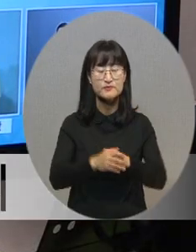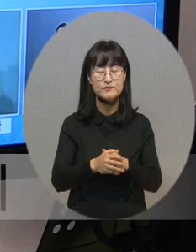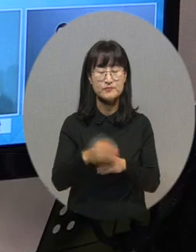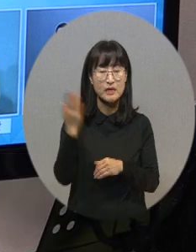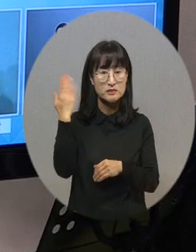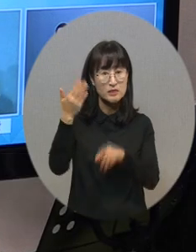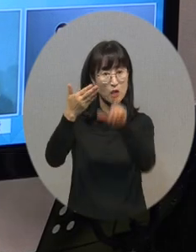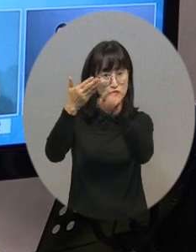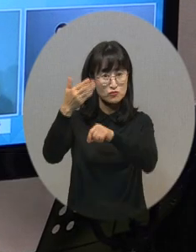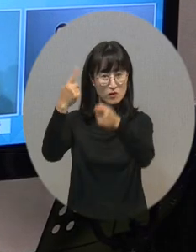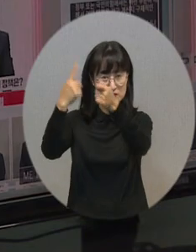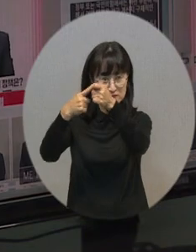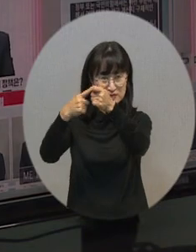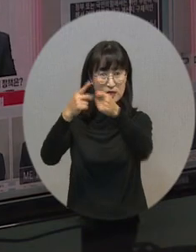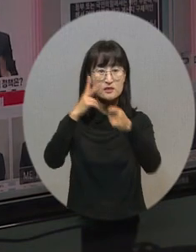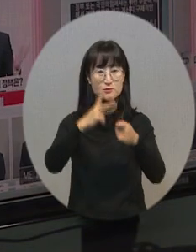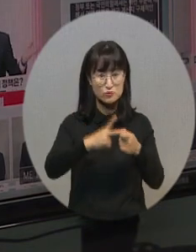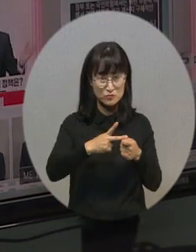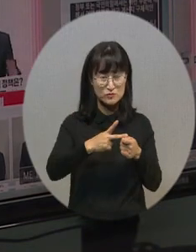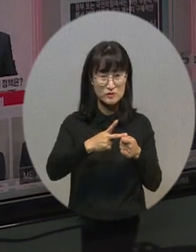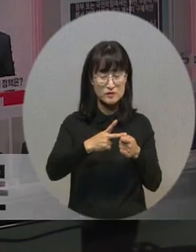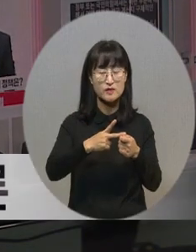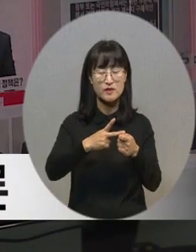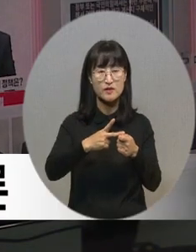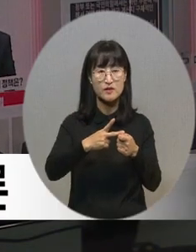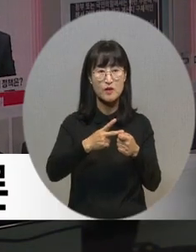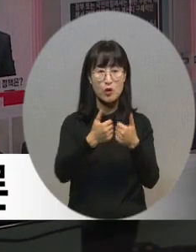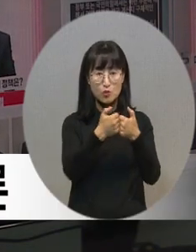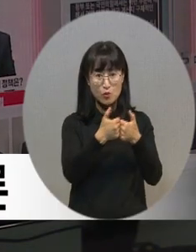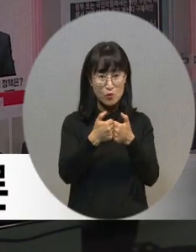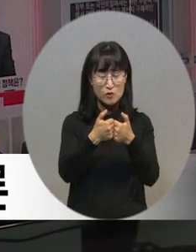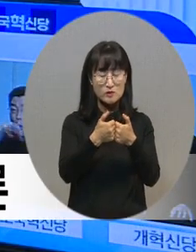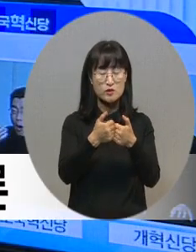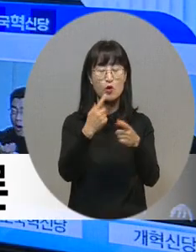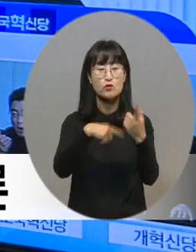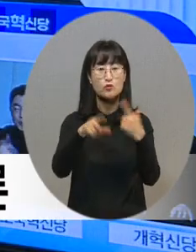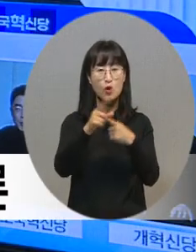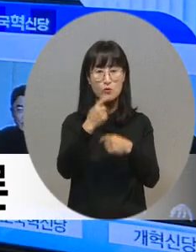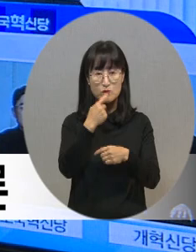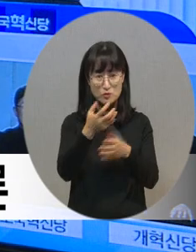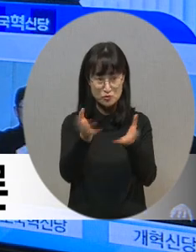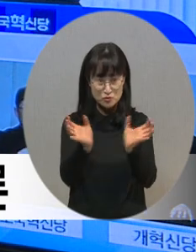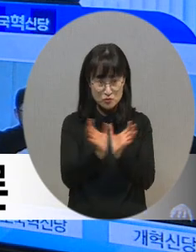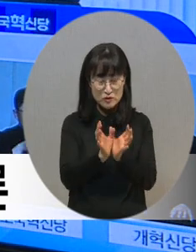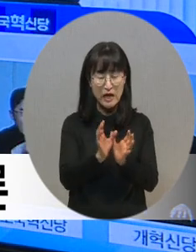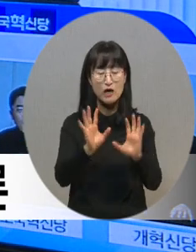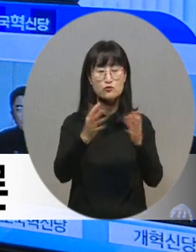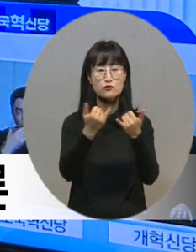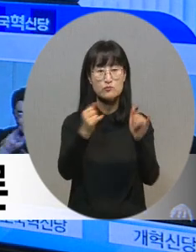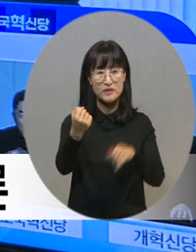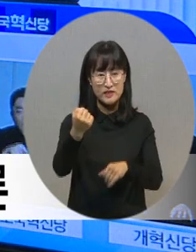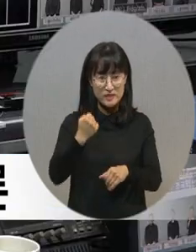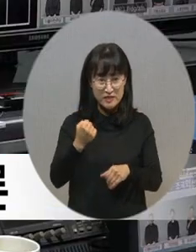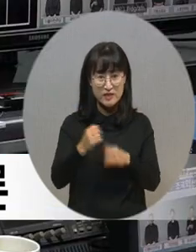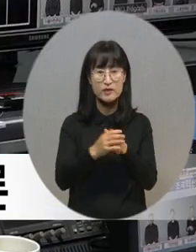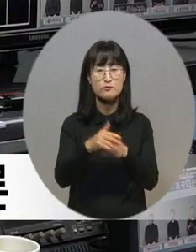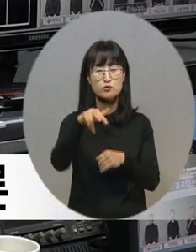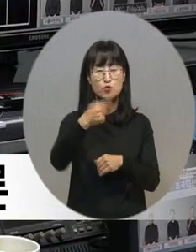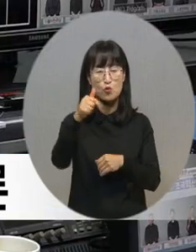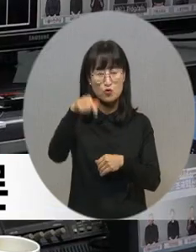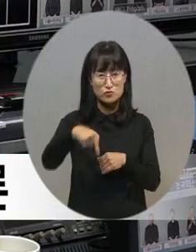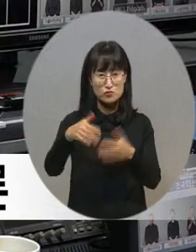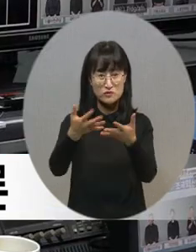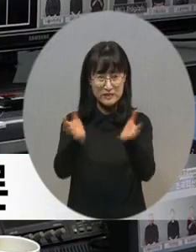9월 1차에 이어 2차로 열린 토론회에는 더불어민주당, 국민의힘, 조국혁신당, 개혁신당,